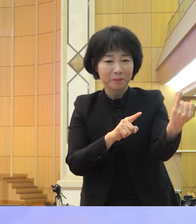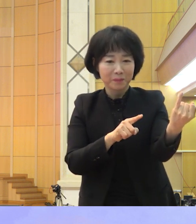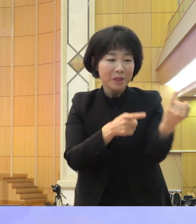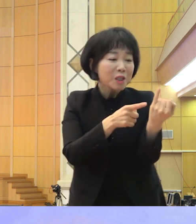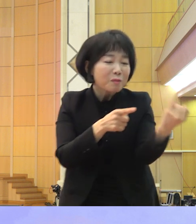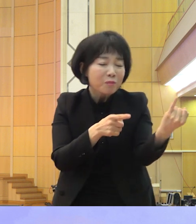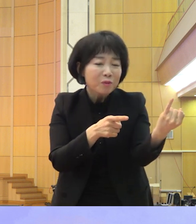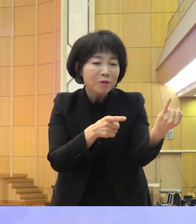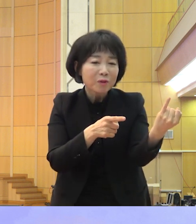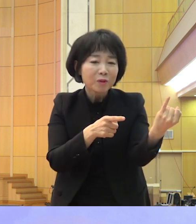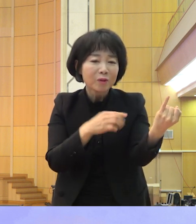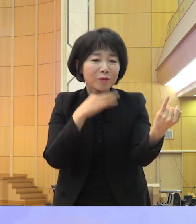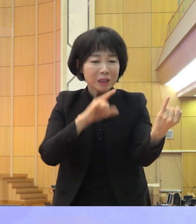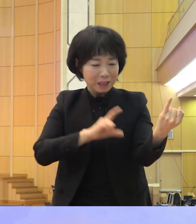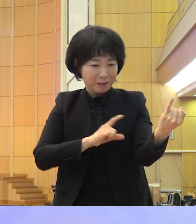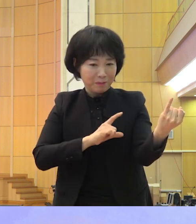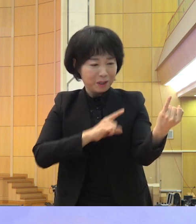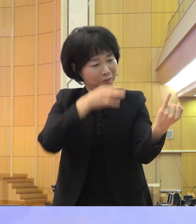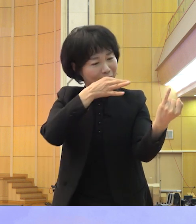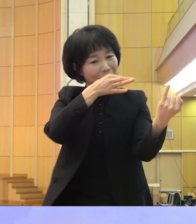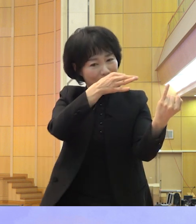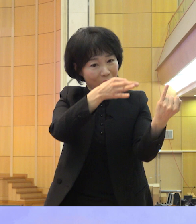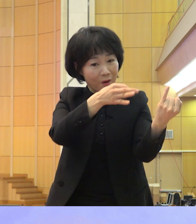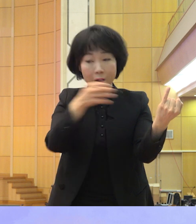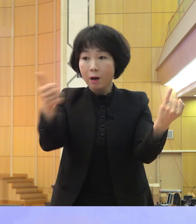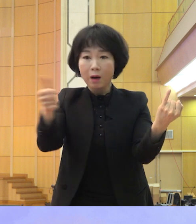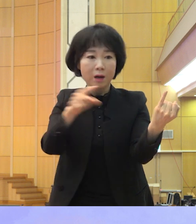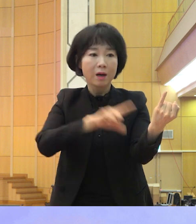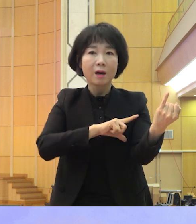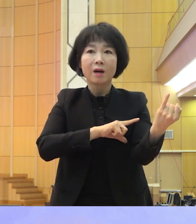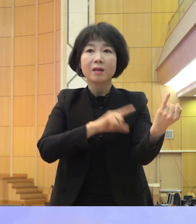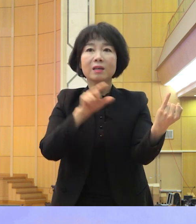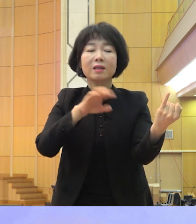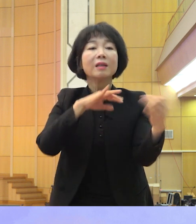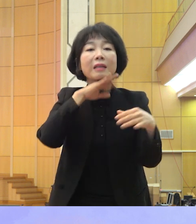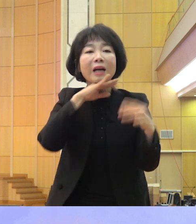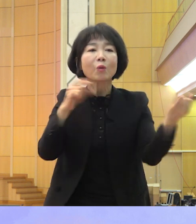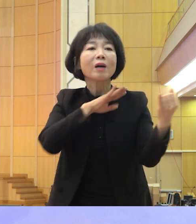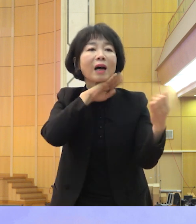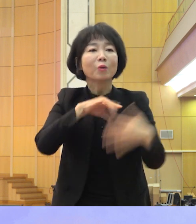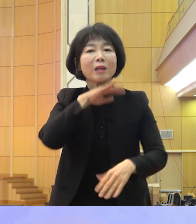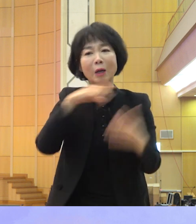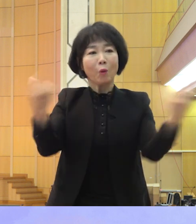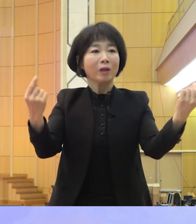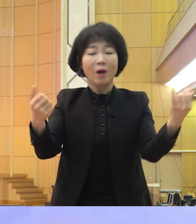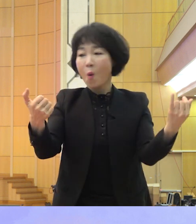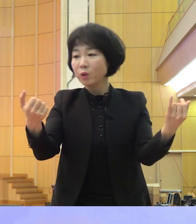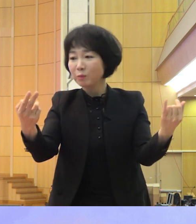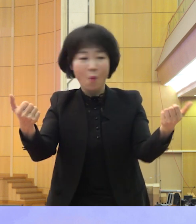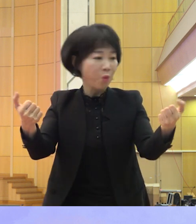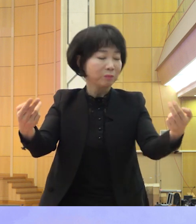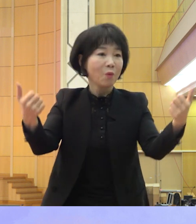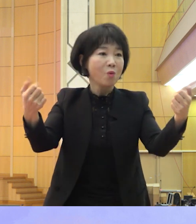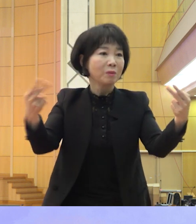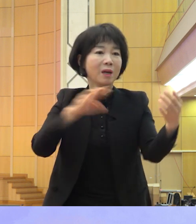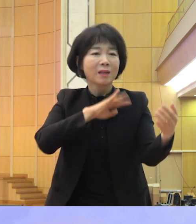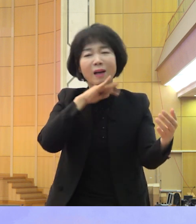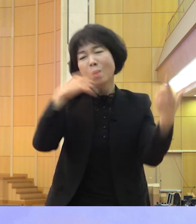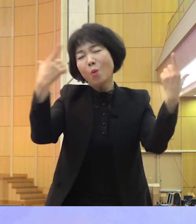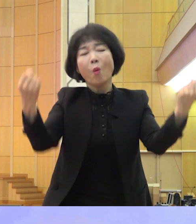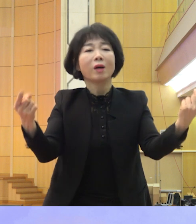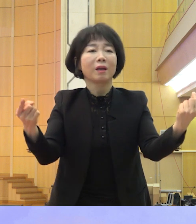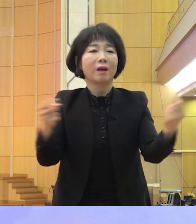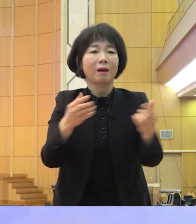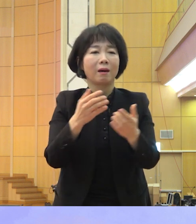또 신부 되시는 분도 동갑이에요. 52세 되는 누구누구 양과 이렇게 제가 주례를 서본